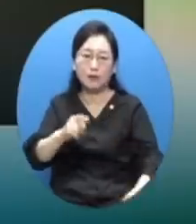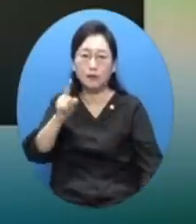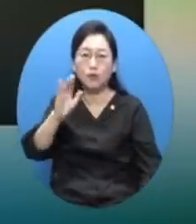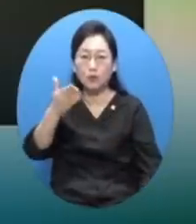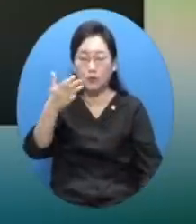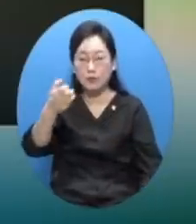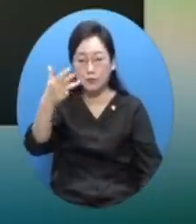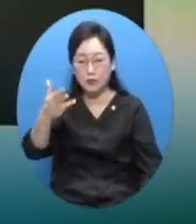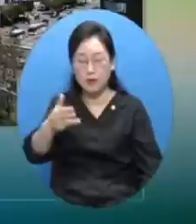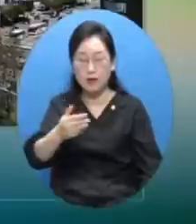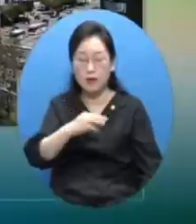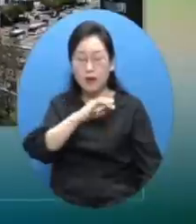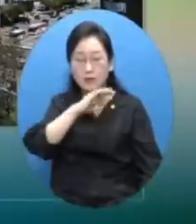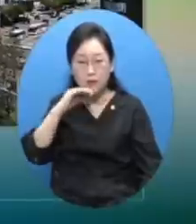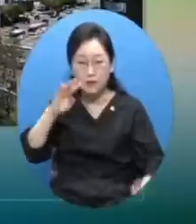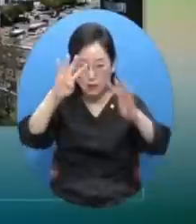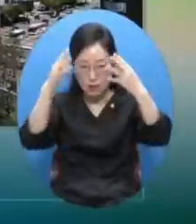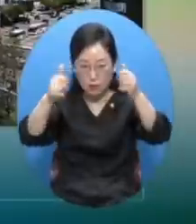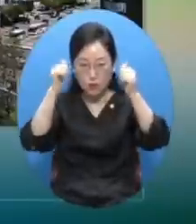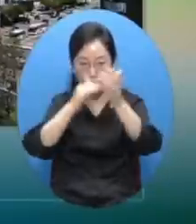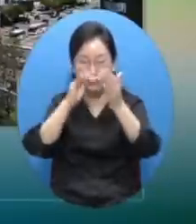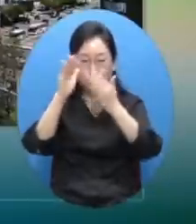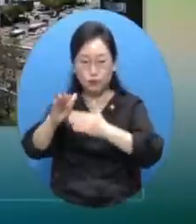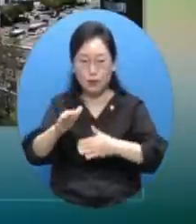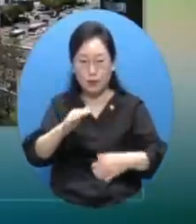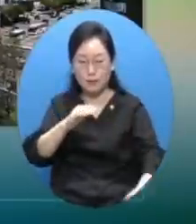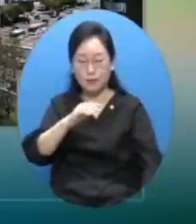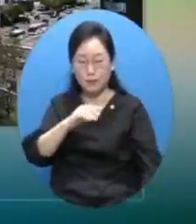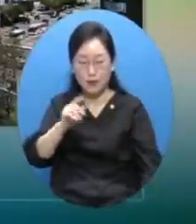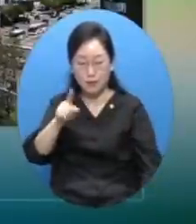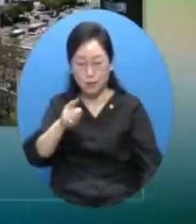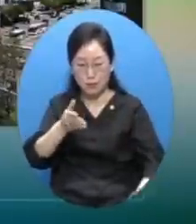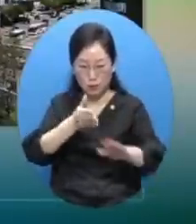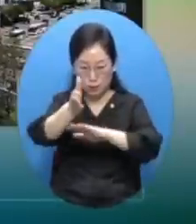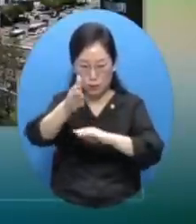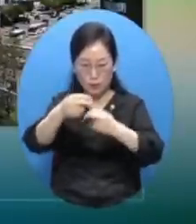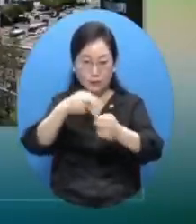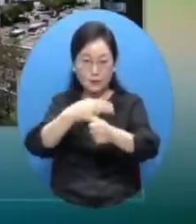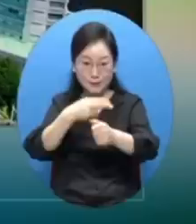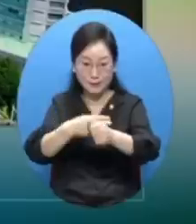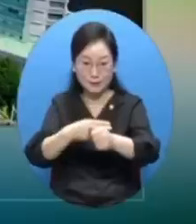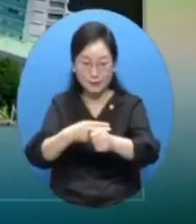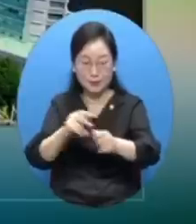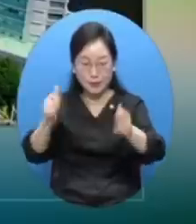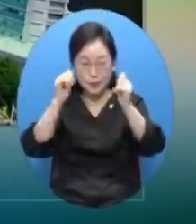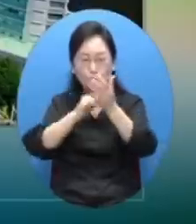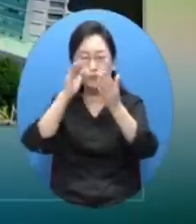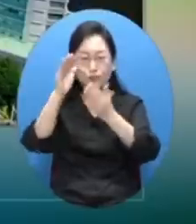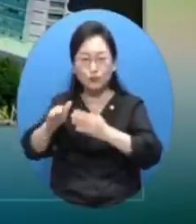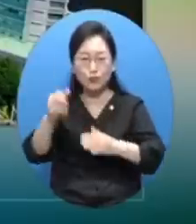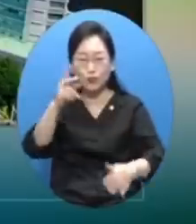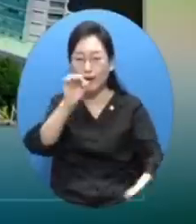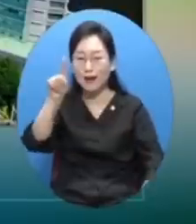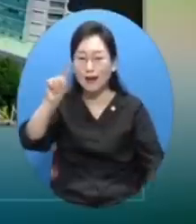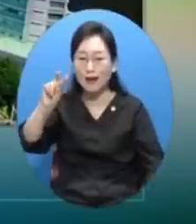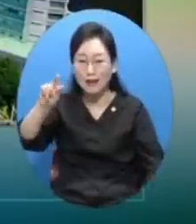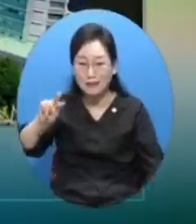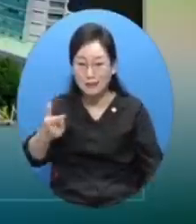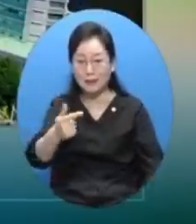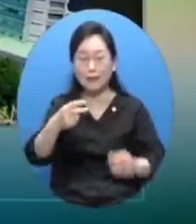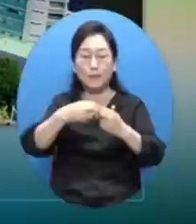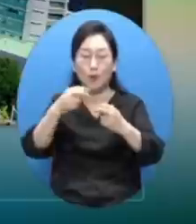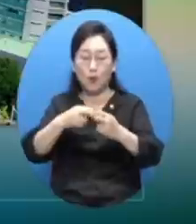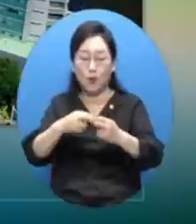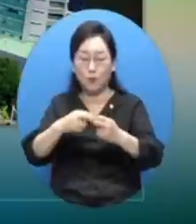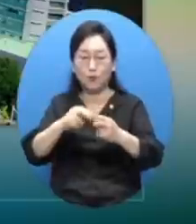다음 세브란스병원 흉부외과 전공의를 수료하고 1998년 서울 아산병원 흉부외과를 전임으로 2005년